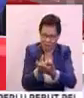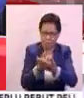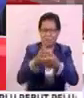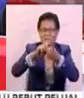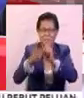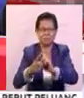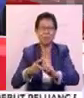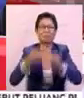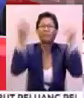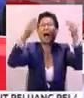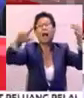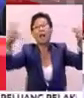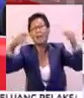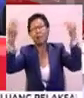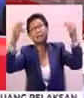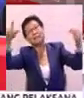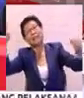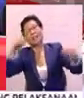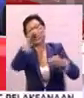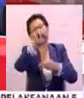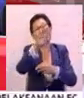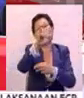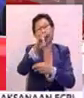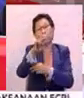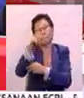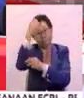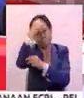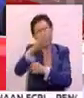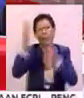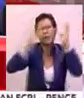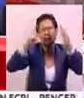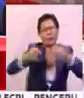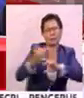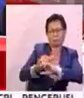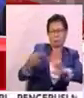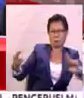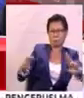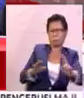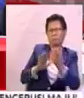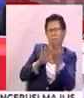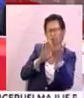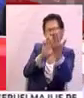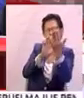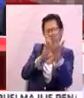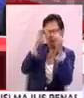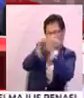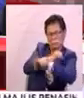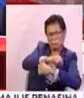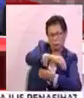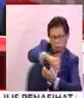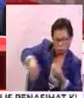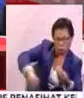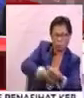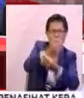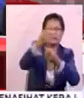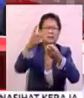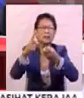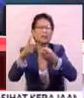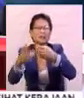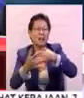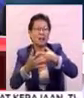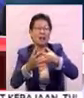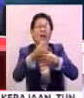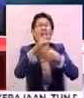Dahulu pada satu majlis lain, Gobin memberitahu Malaysia perlu bersedia mendepani cabaran transformasi teknologi mudah alih generasi